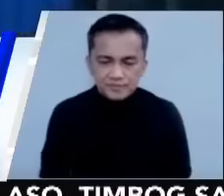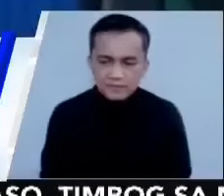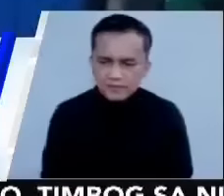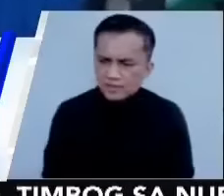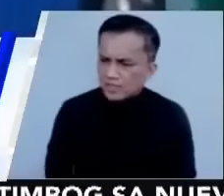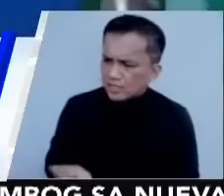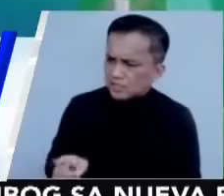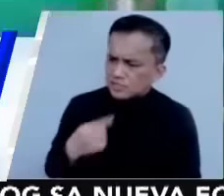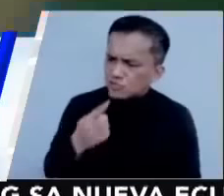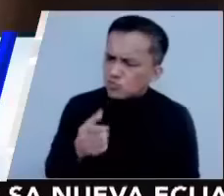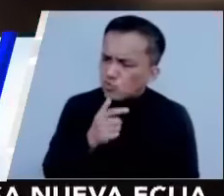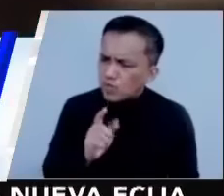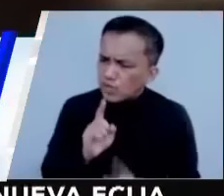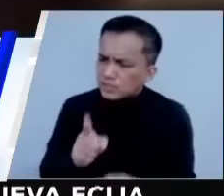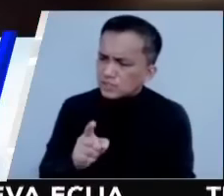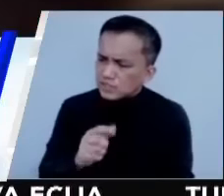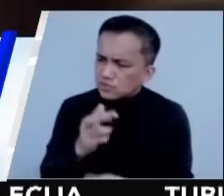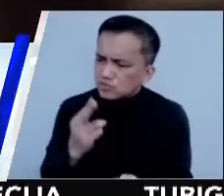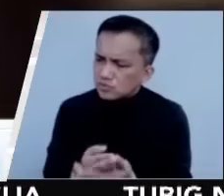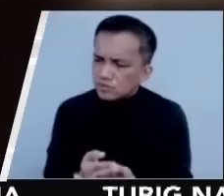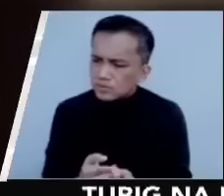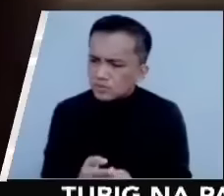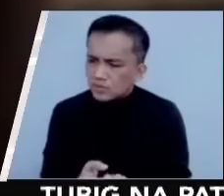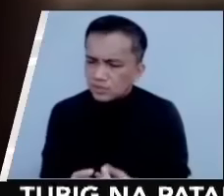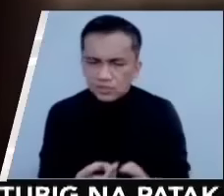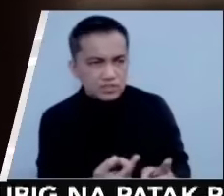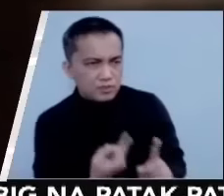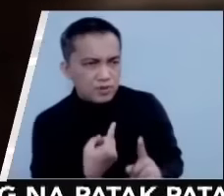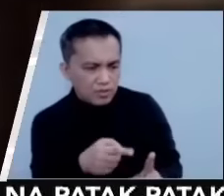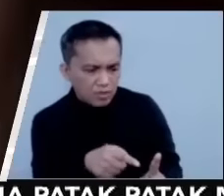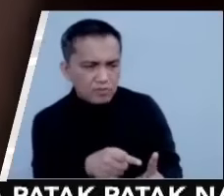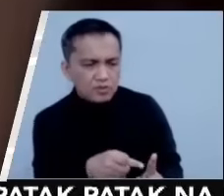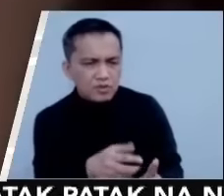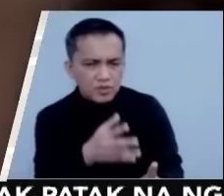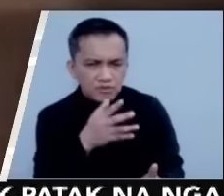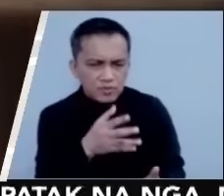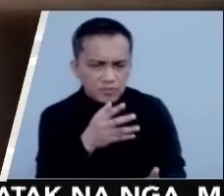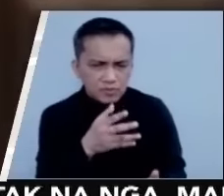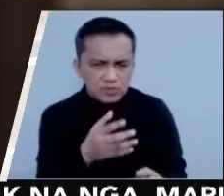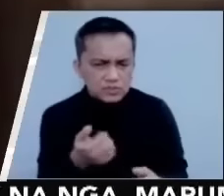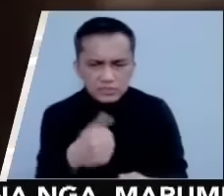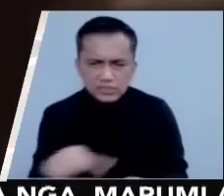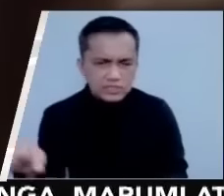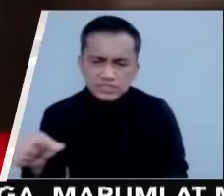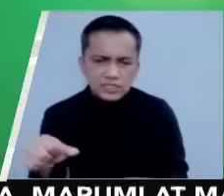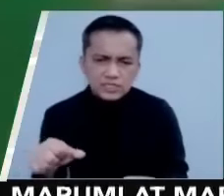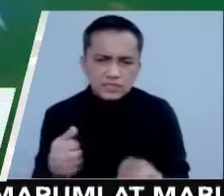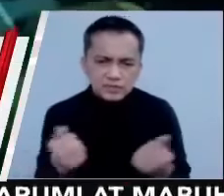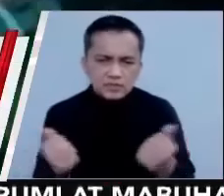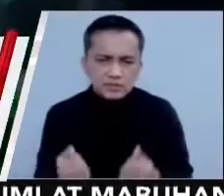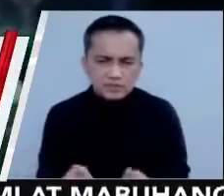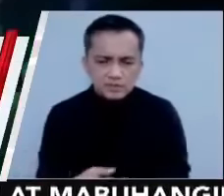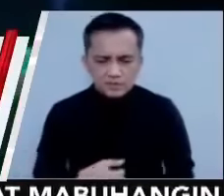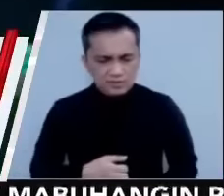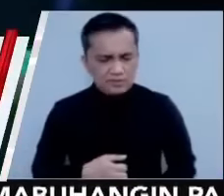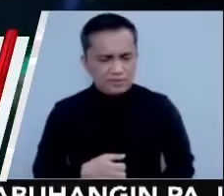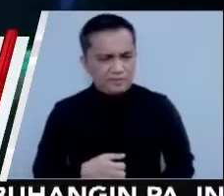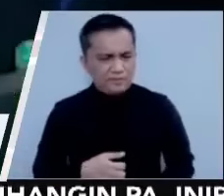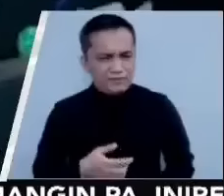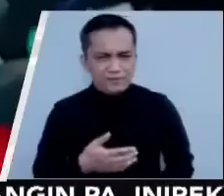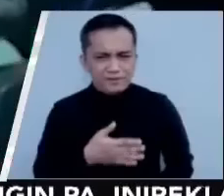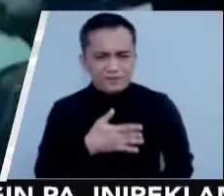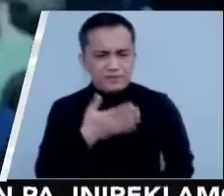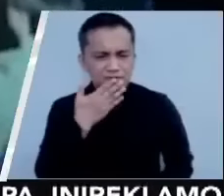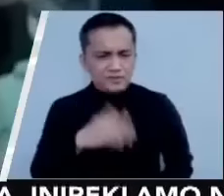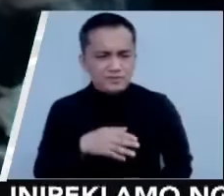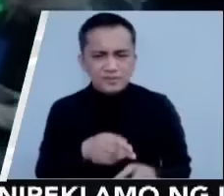sa recognition mo? Ang reply niya sa akin, Mami, kung sinong available? Parang napilba din ako kasi may honor siya eh.